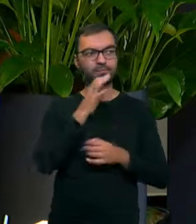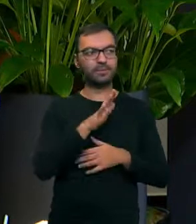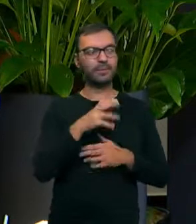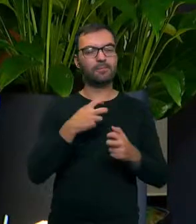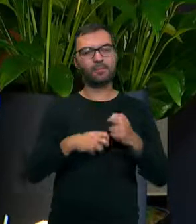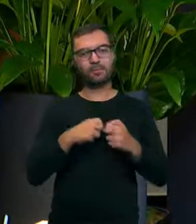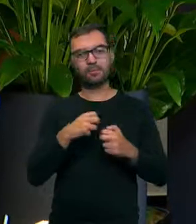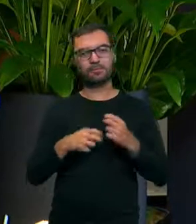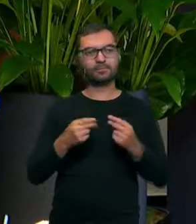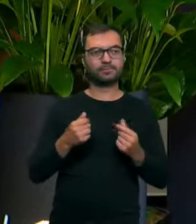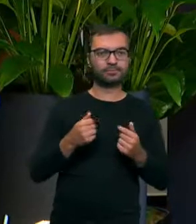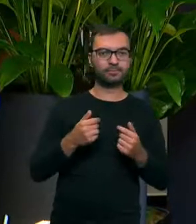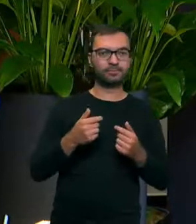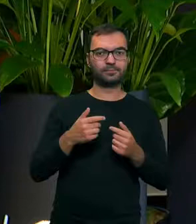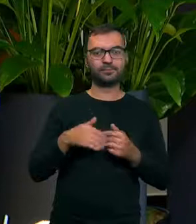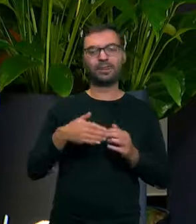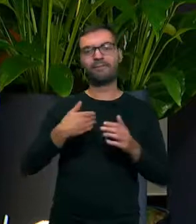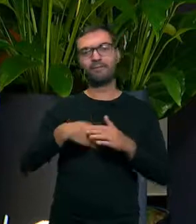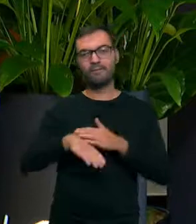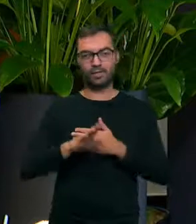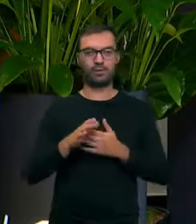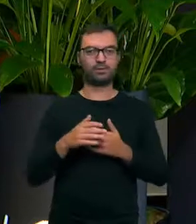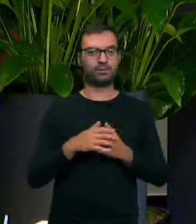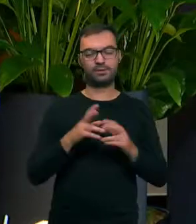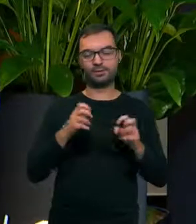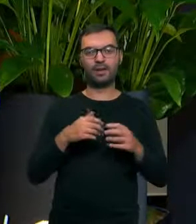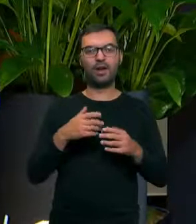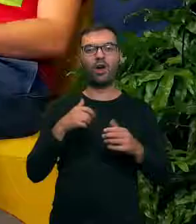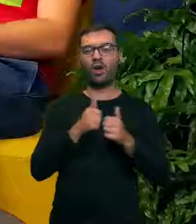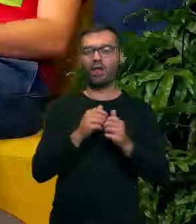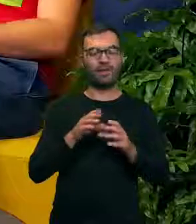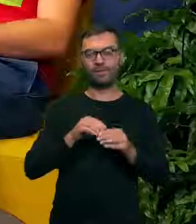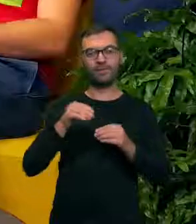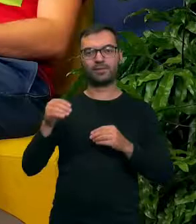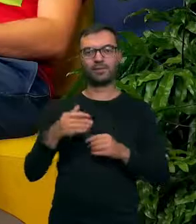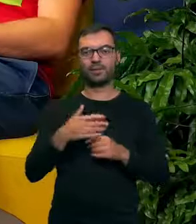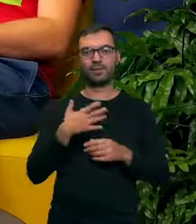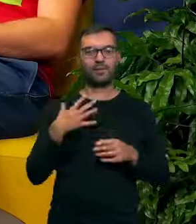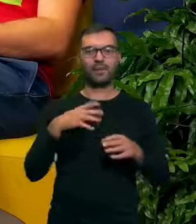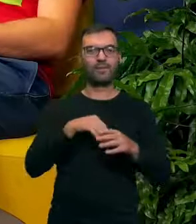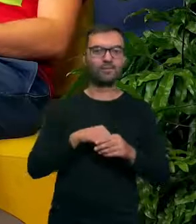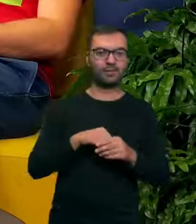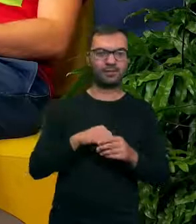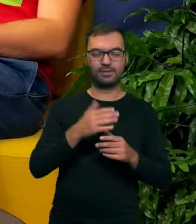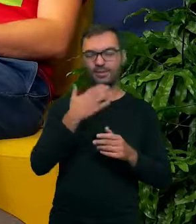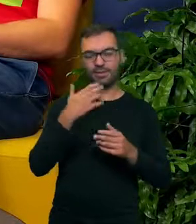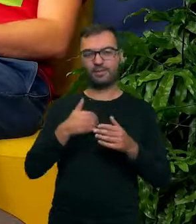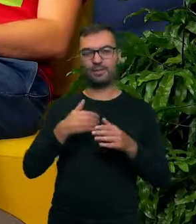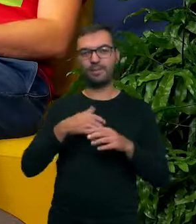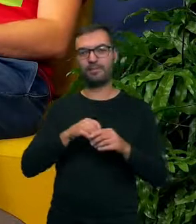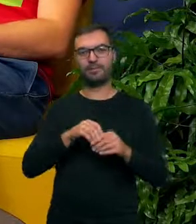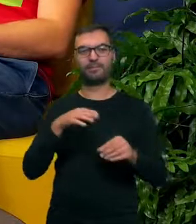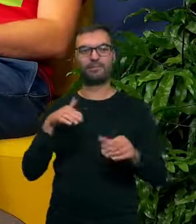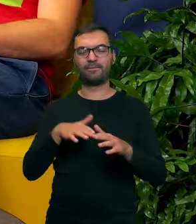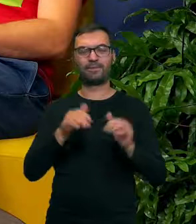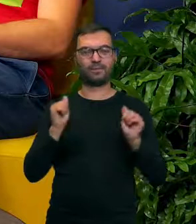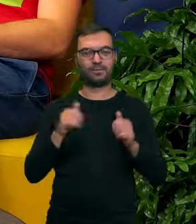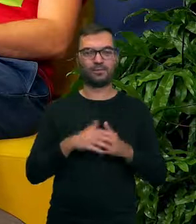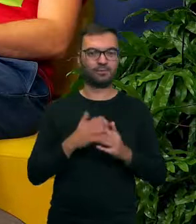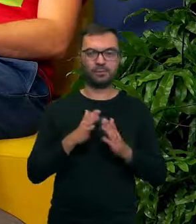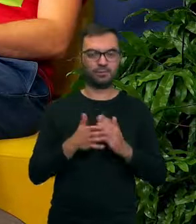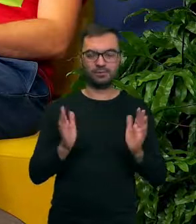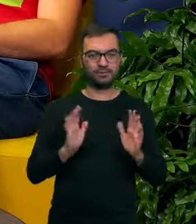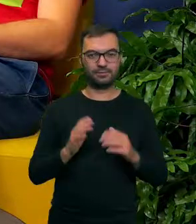miałeś problem z wychodzeniem? Nie wchodzę, więc nie mam problemu z wychodzeniem, wiesz, to chyba tak. A to w ten